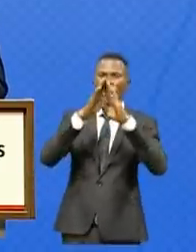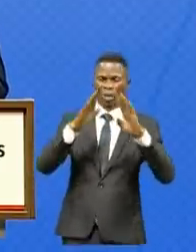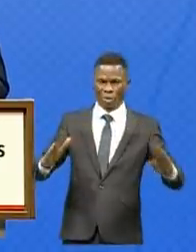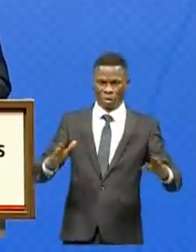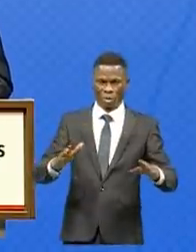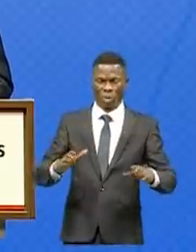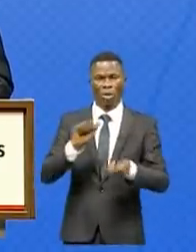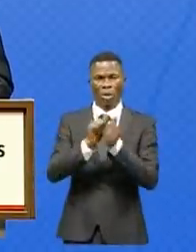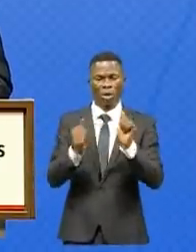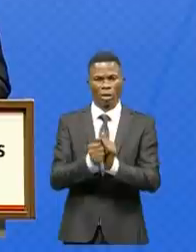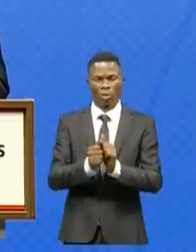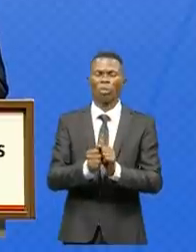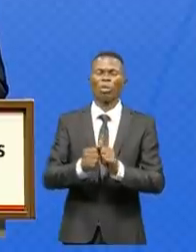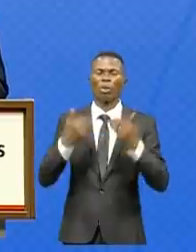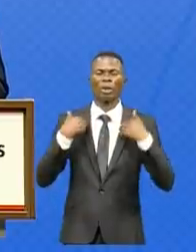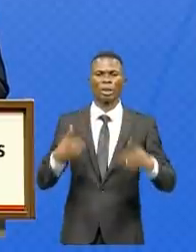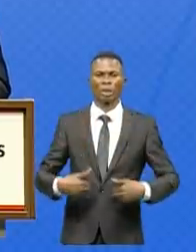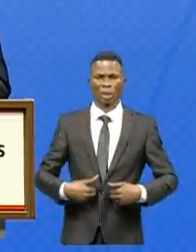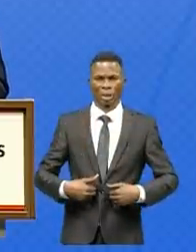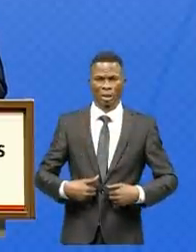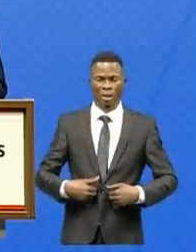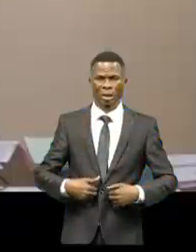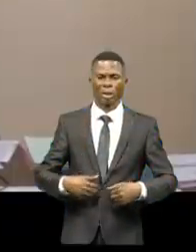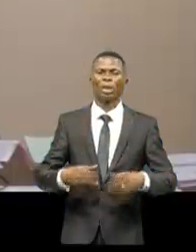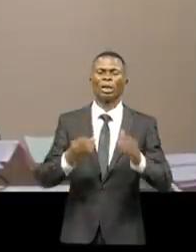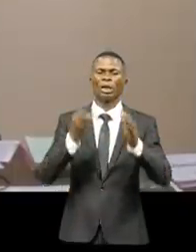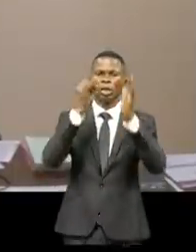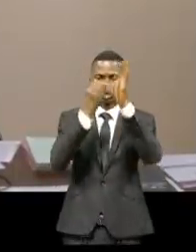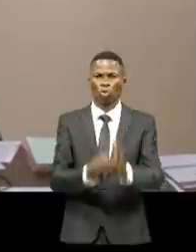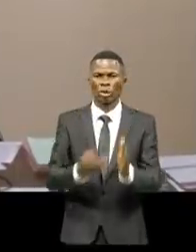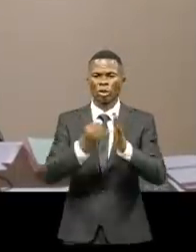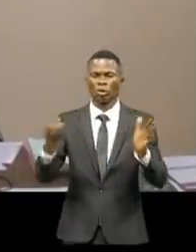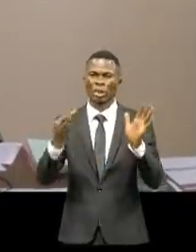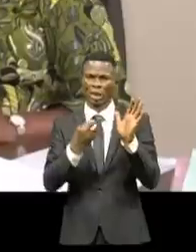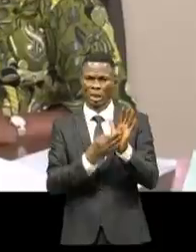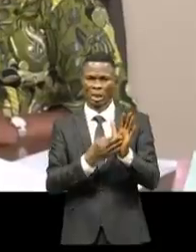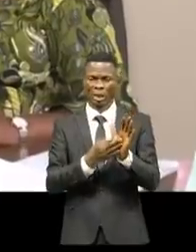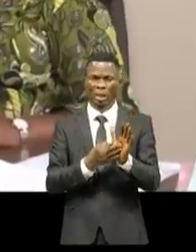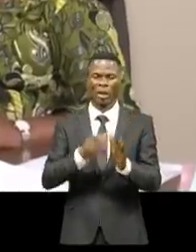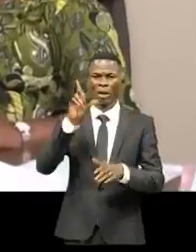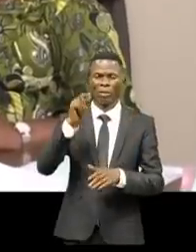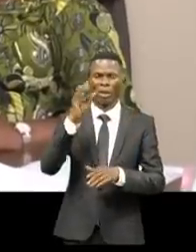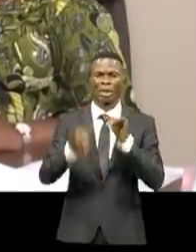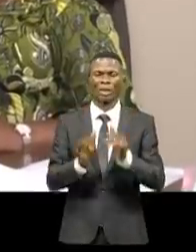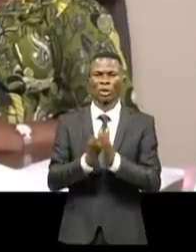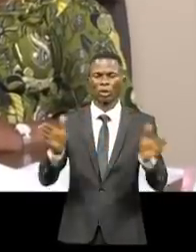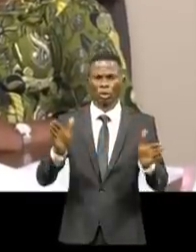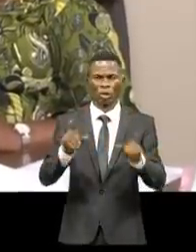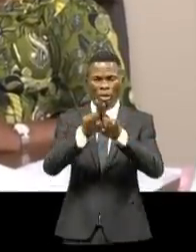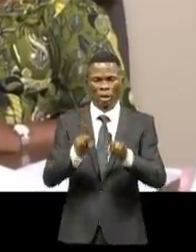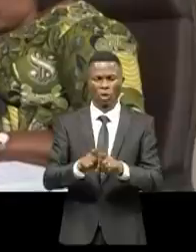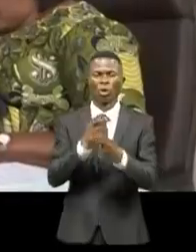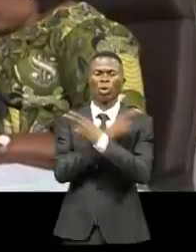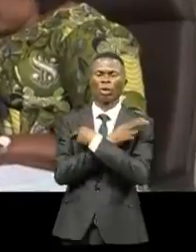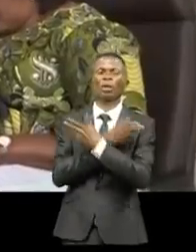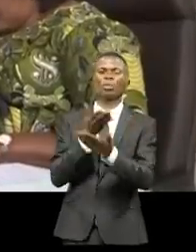notamment pour des raisons d'ordre humanitaire. 377 agents des régies financières et 20 secrétaires généraux sont également concernés